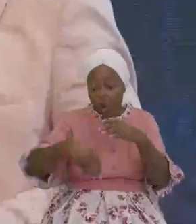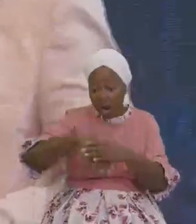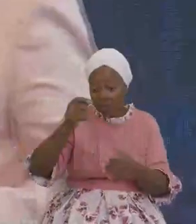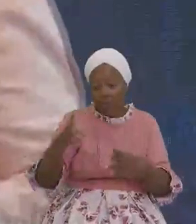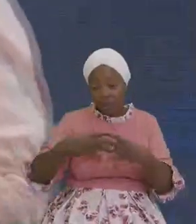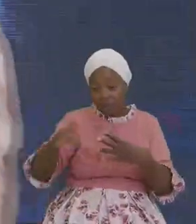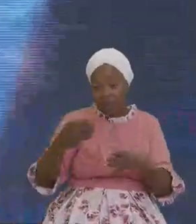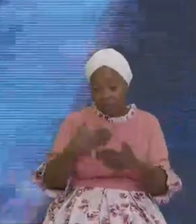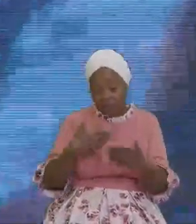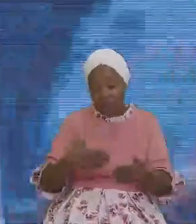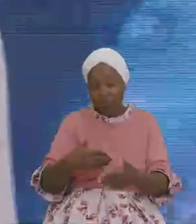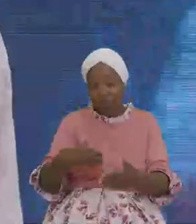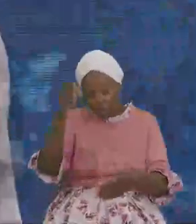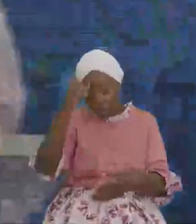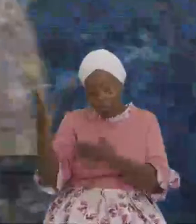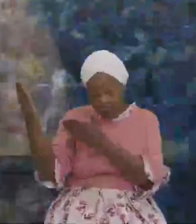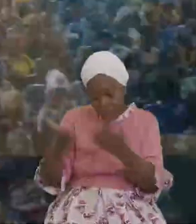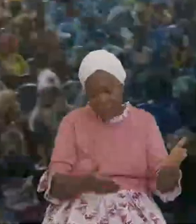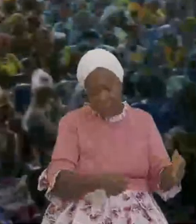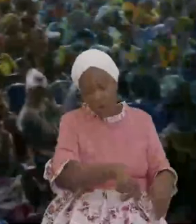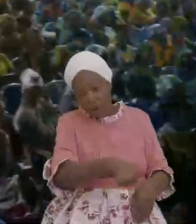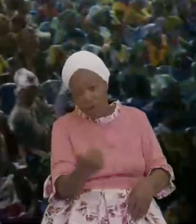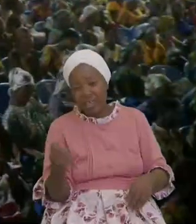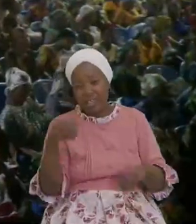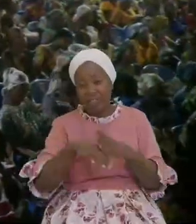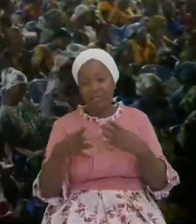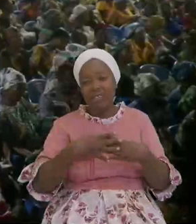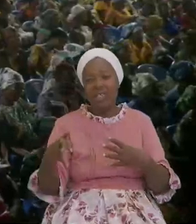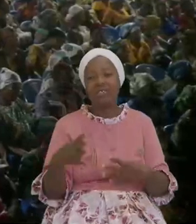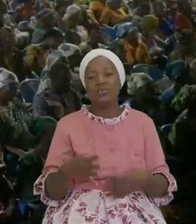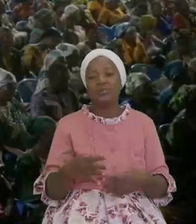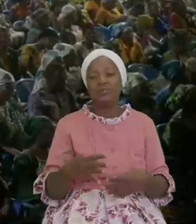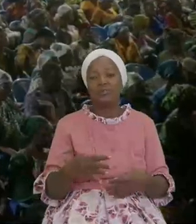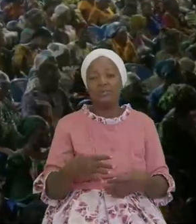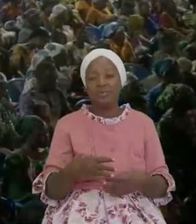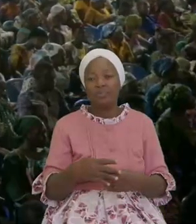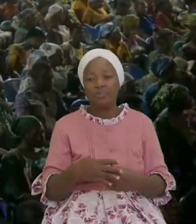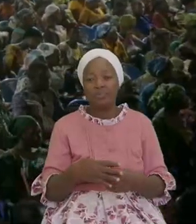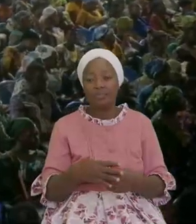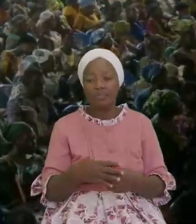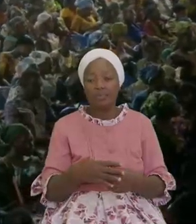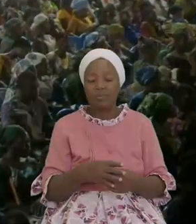sortir avant qu'ils n'amènent d'autres dans la cage.